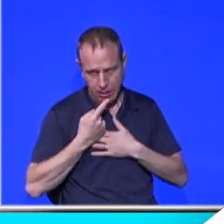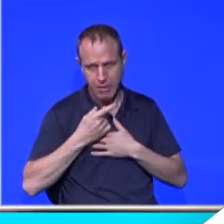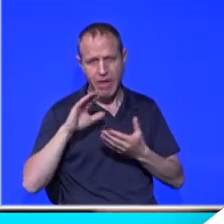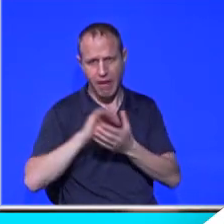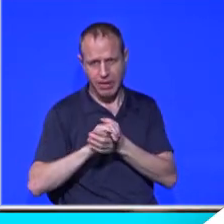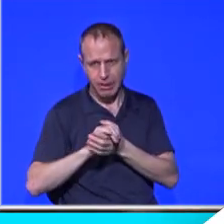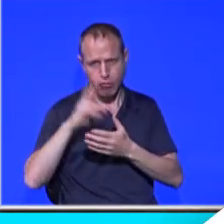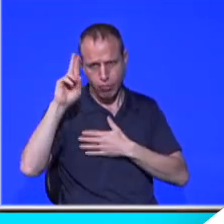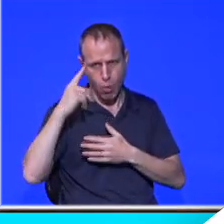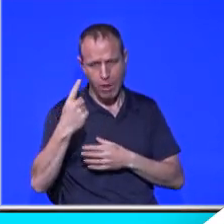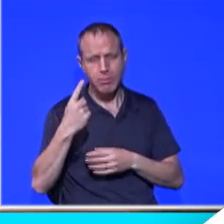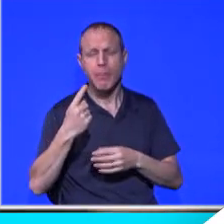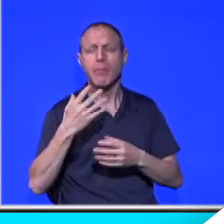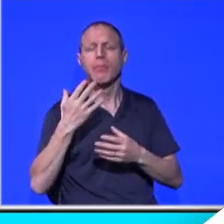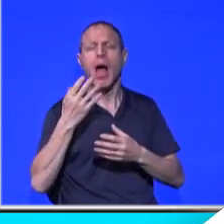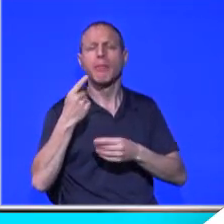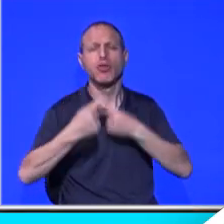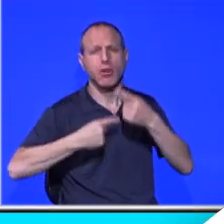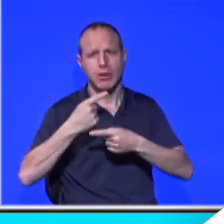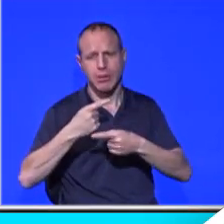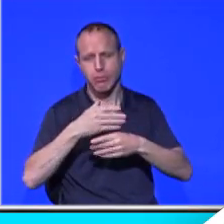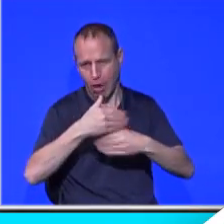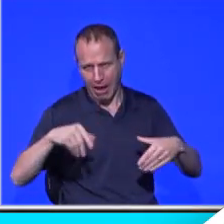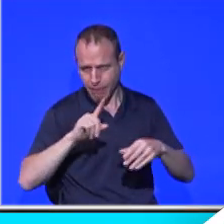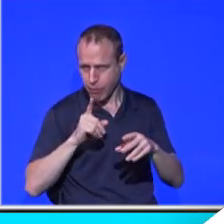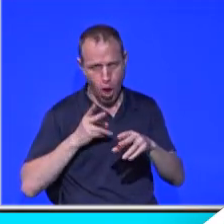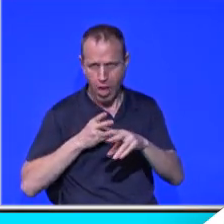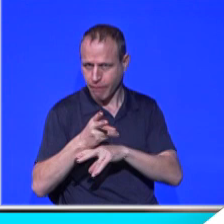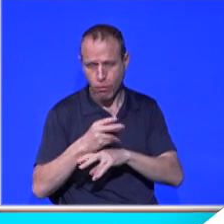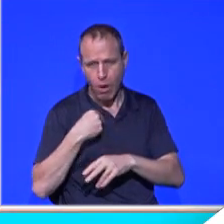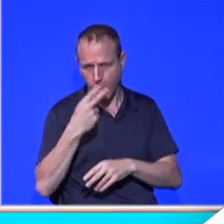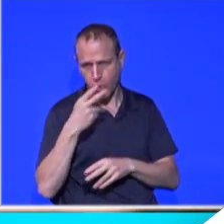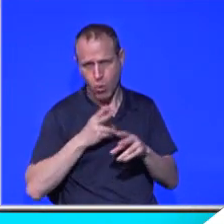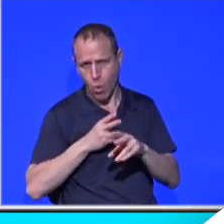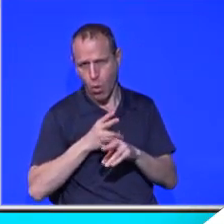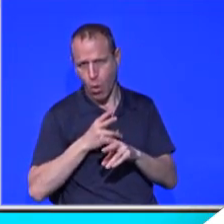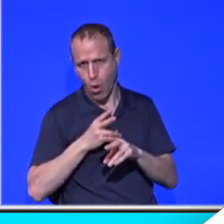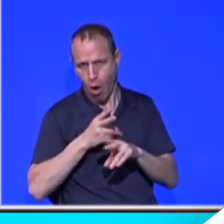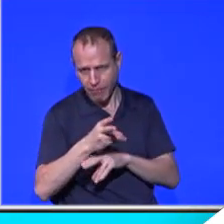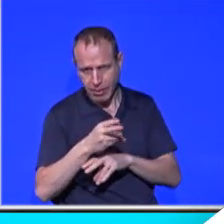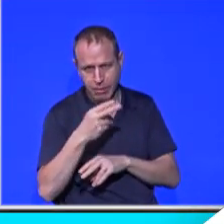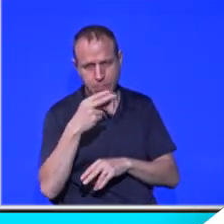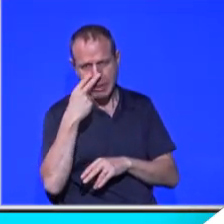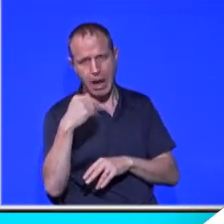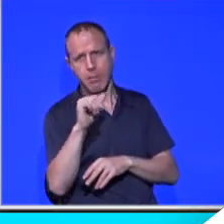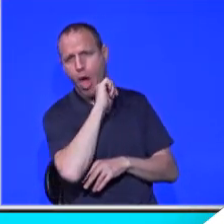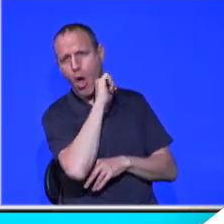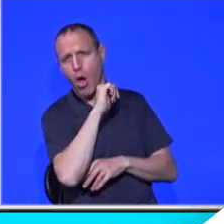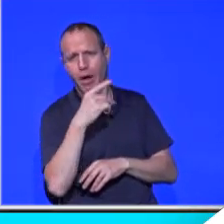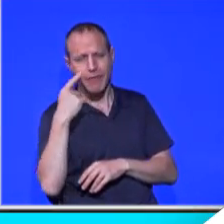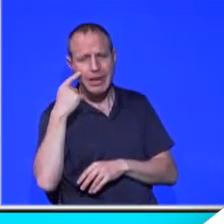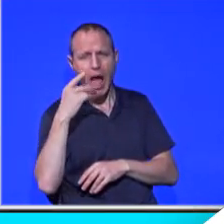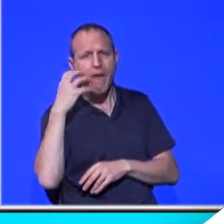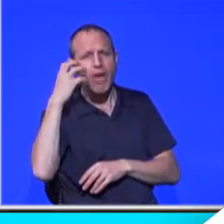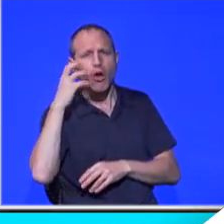שנים, הקו הזה לעולם לא יגיע, ואנחנו עוברים אותו ומסתכלים אחורה, הוא נראה לנו ורוד, זה בסדר, אפשר להמשיך לעבור, ואני לא